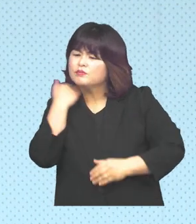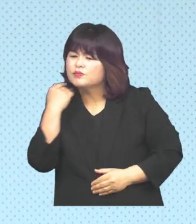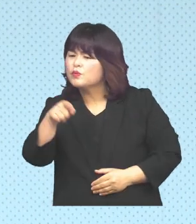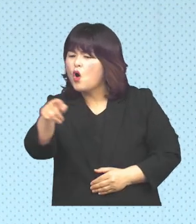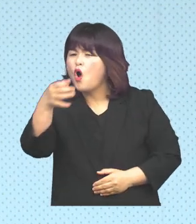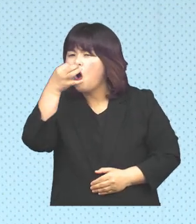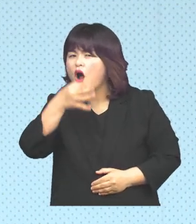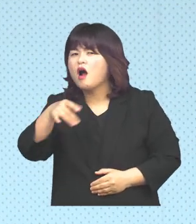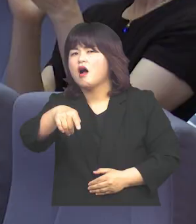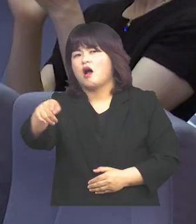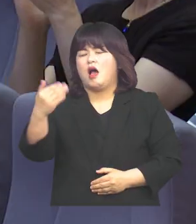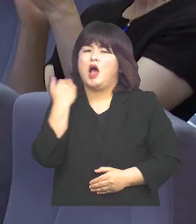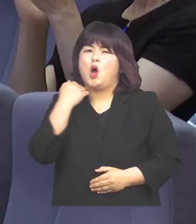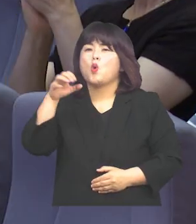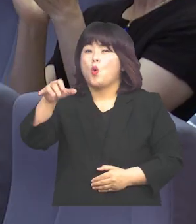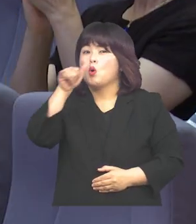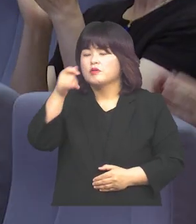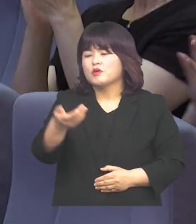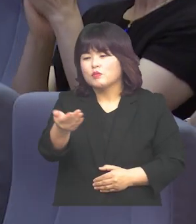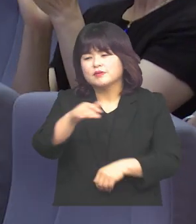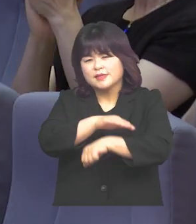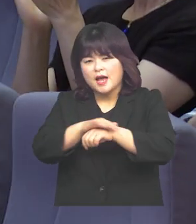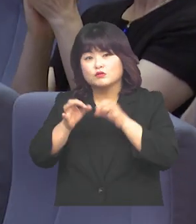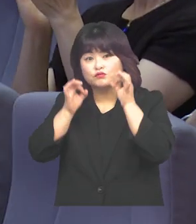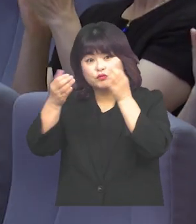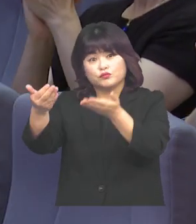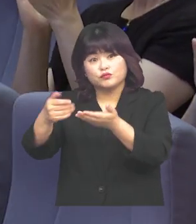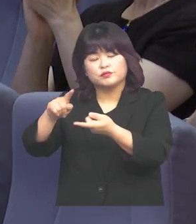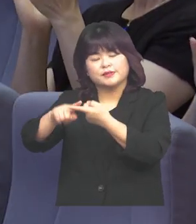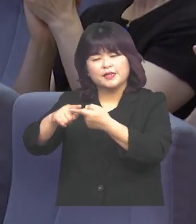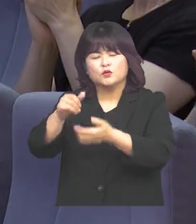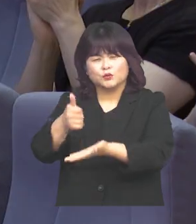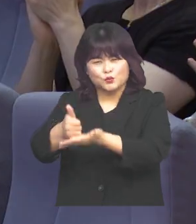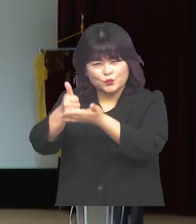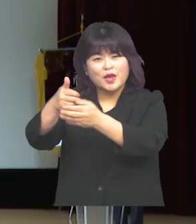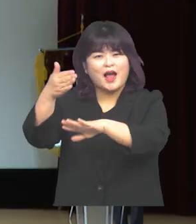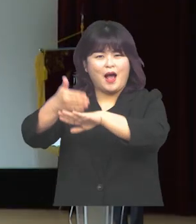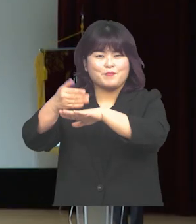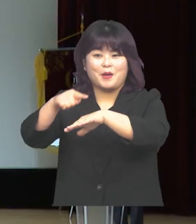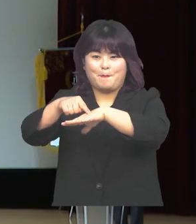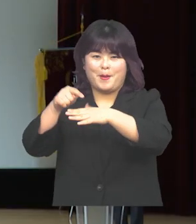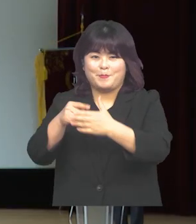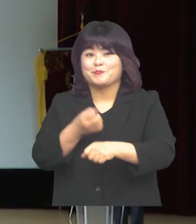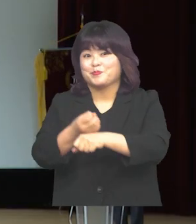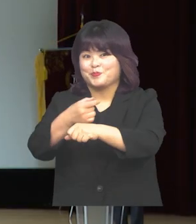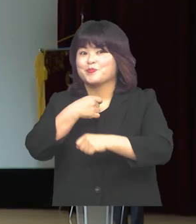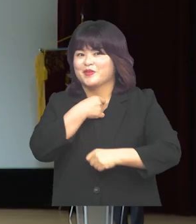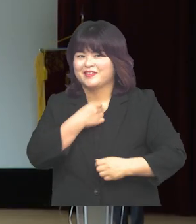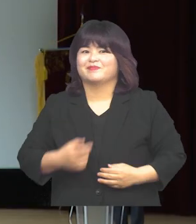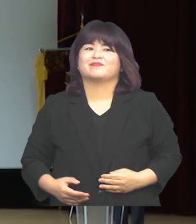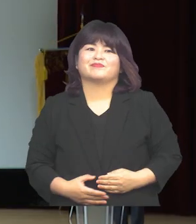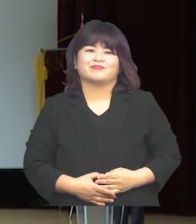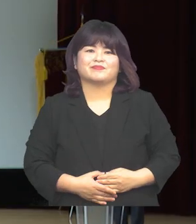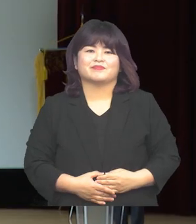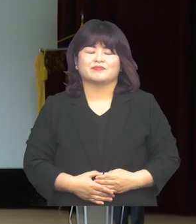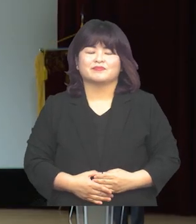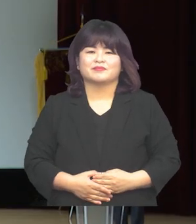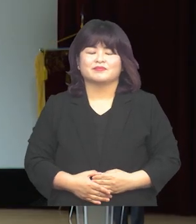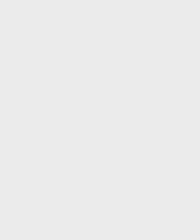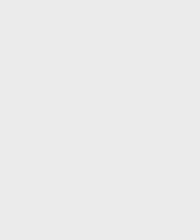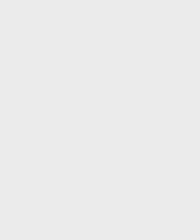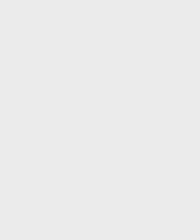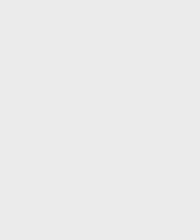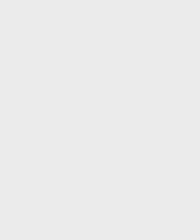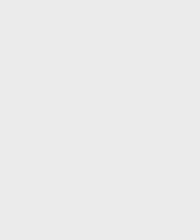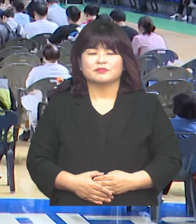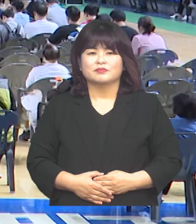손길이 미처 미치지 못한 곳을 여러분들이 잘 챙겨주시는 데 대해 존경과 감사의 마음을 전한다고 말했습니다.